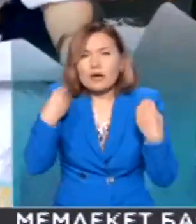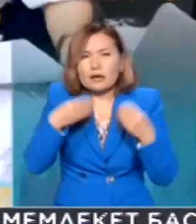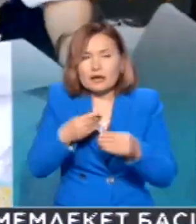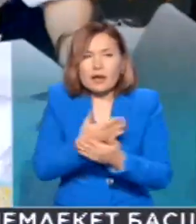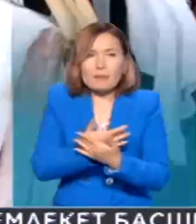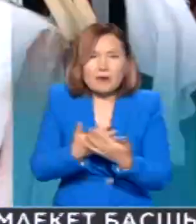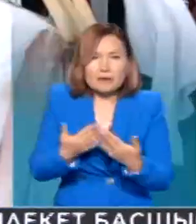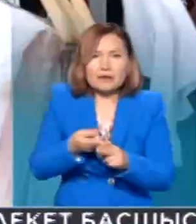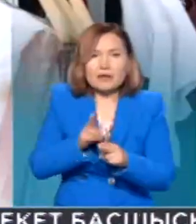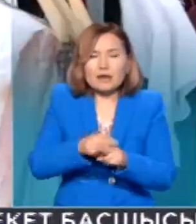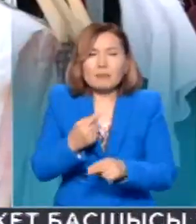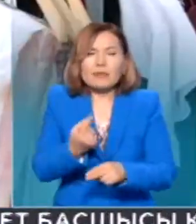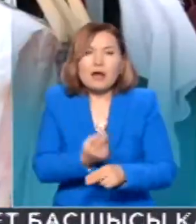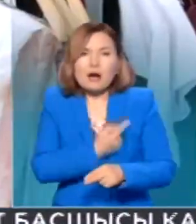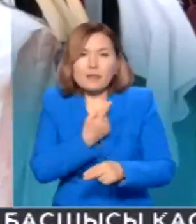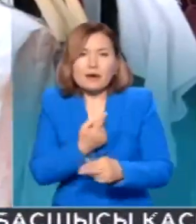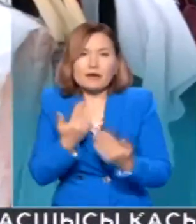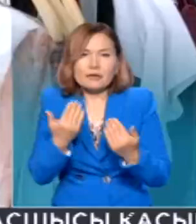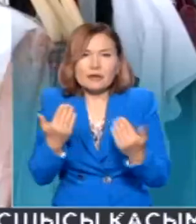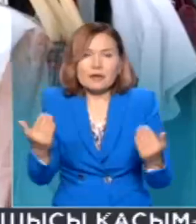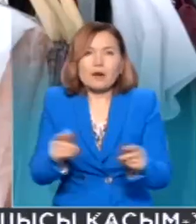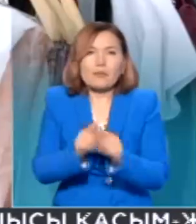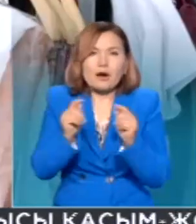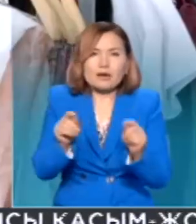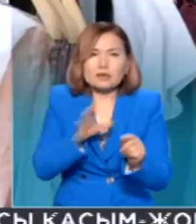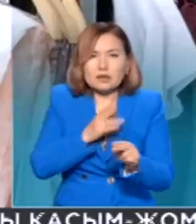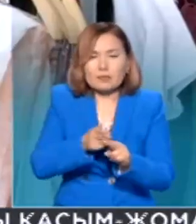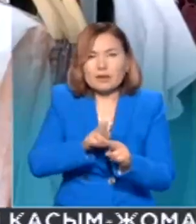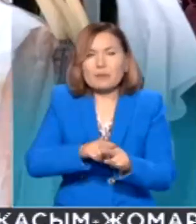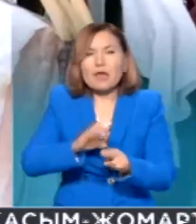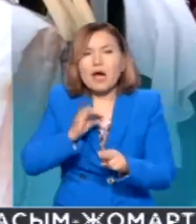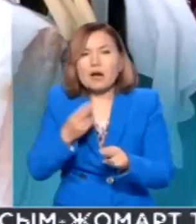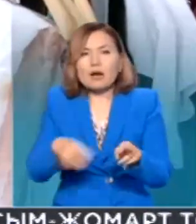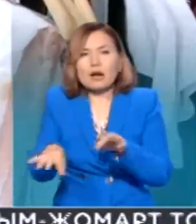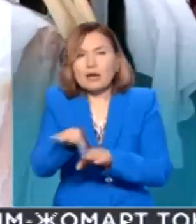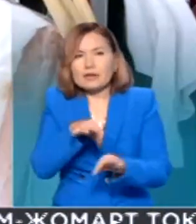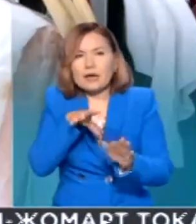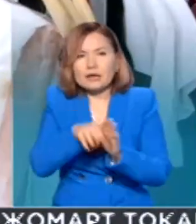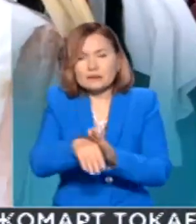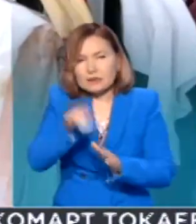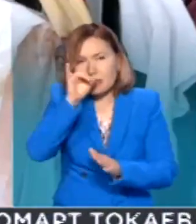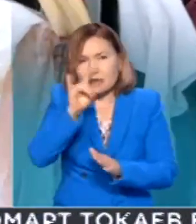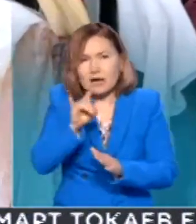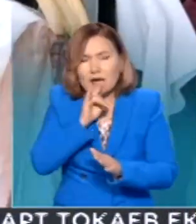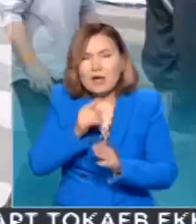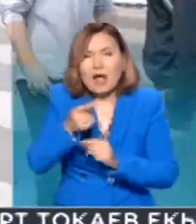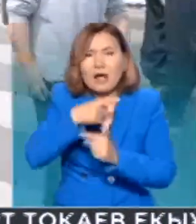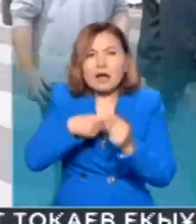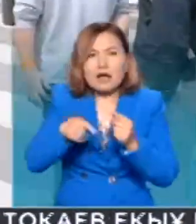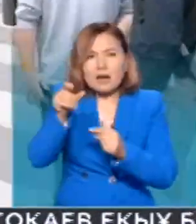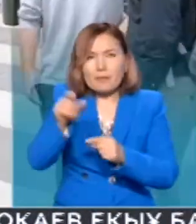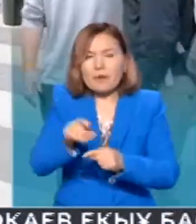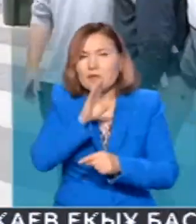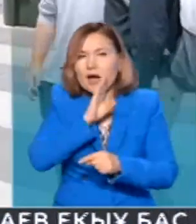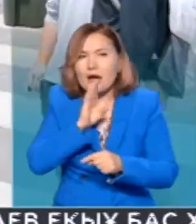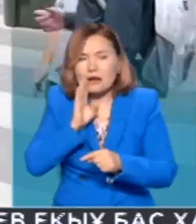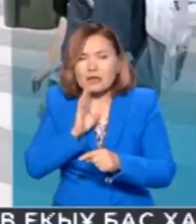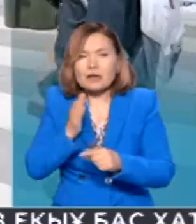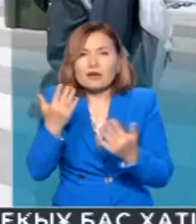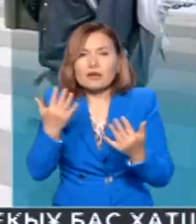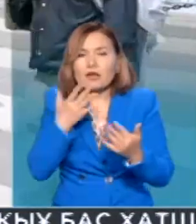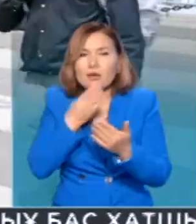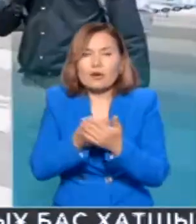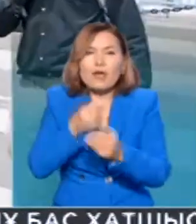заттар және кәдесый сыйлар қойылған арнайы стенд ұсынды. Сондай-ақ әлеуметтік жобалар аясында қазақстандық кәсіпкер әйелдер жасаған